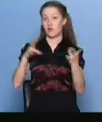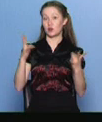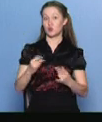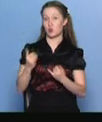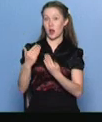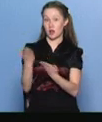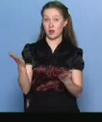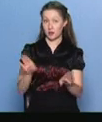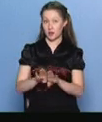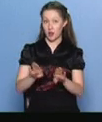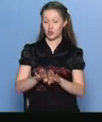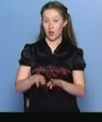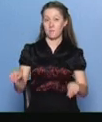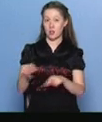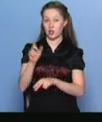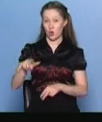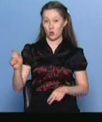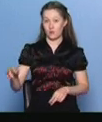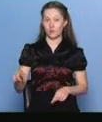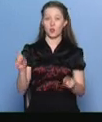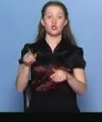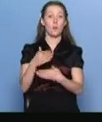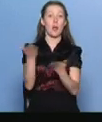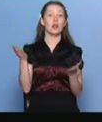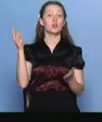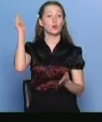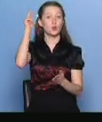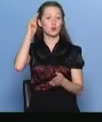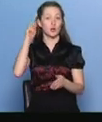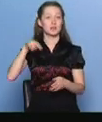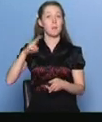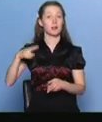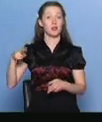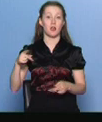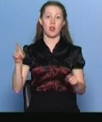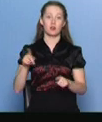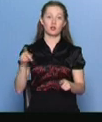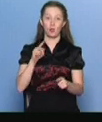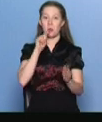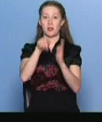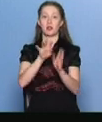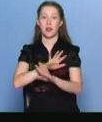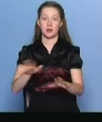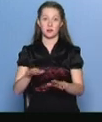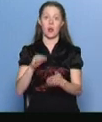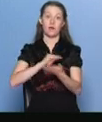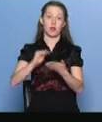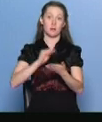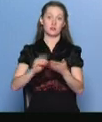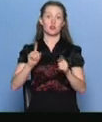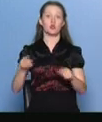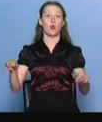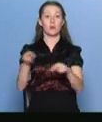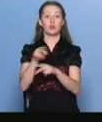думаю, нужно всех пешеходов еще правилам дорожного движения обучить, чтобы они не бросались под колеса. А в правилах же написано, что у нас пешеход